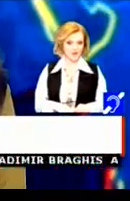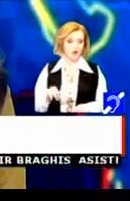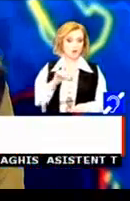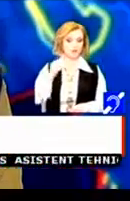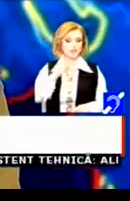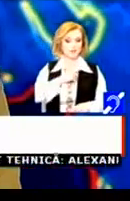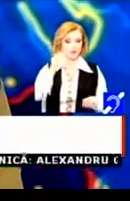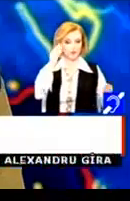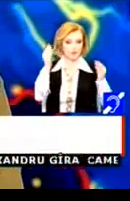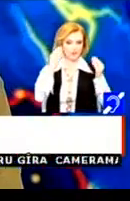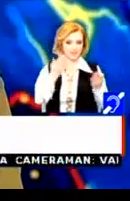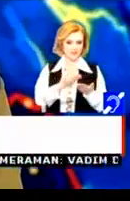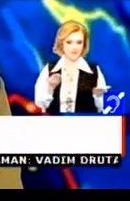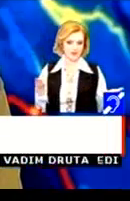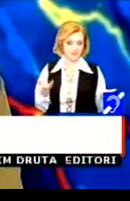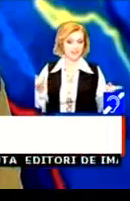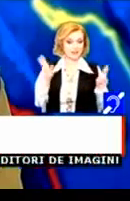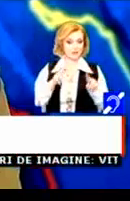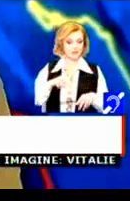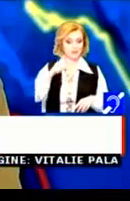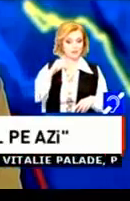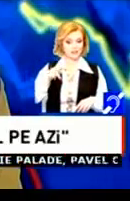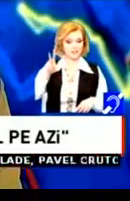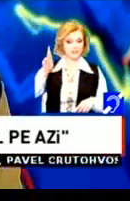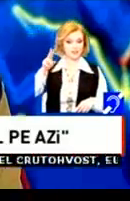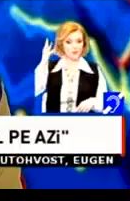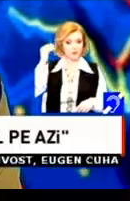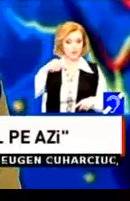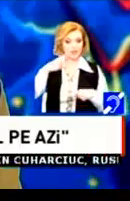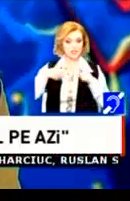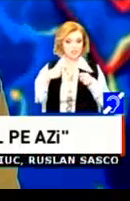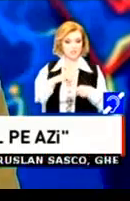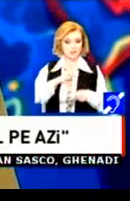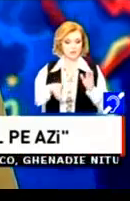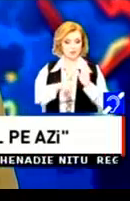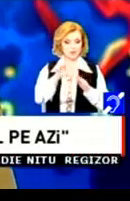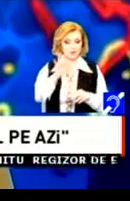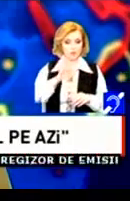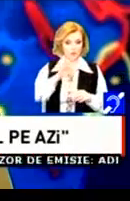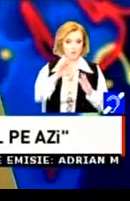așteptăm opiniile dumneavoastră. Rămâneți cu TVR Moldova. În câteva minute începe emisiunea Punctul pe azi. Eu